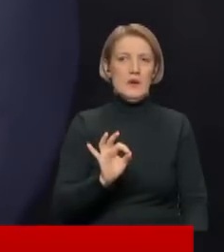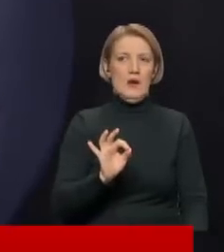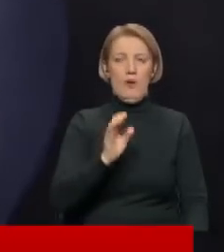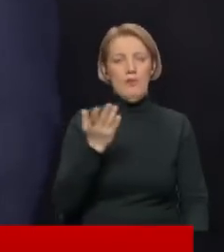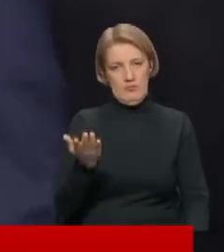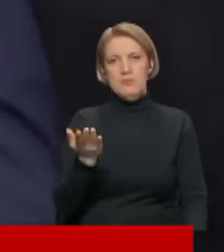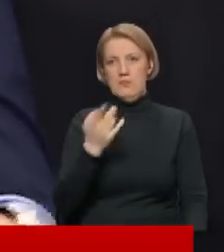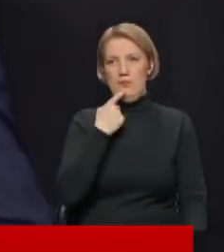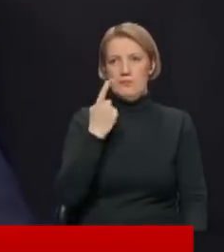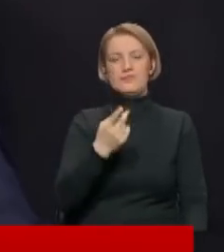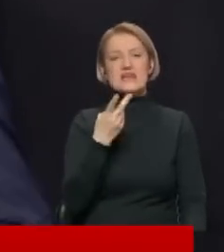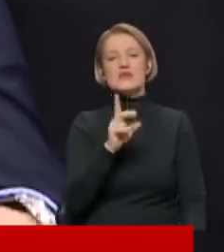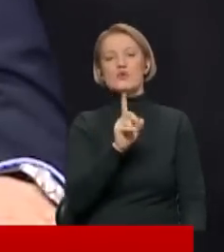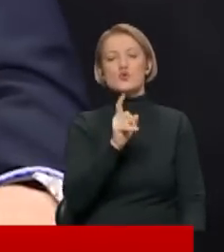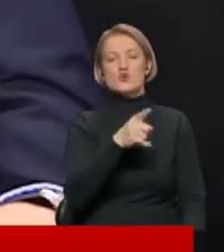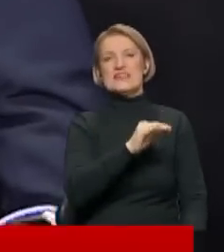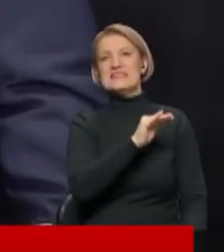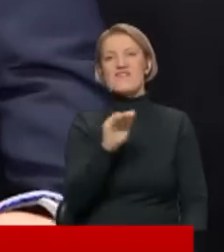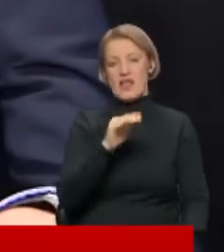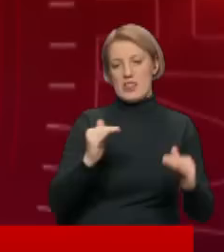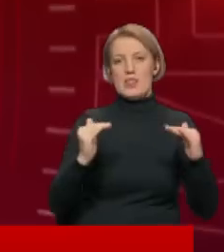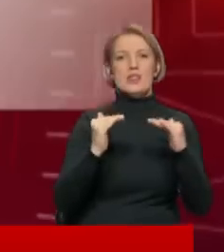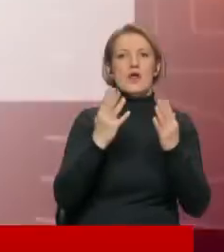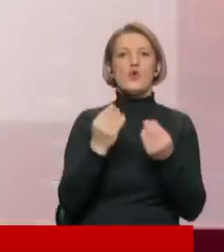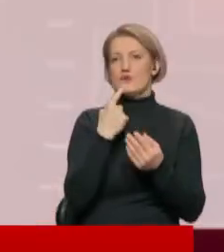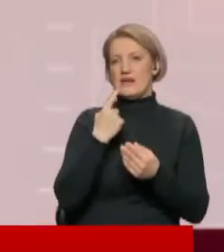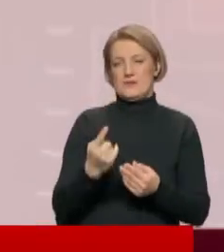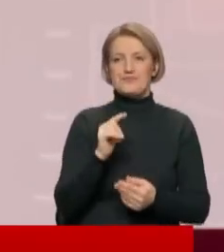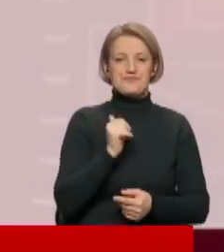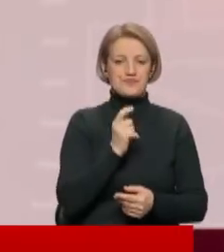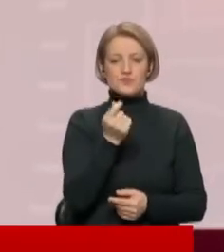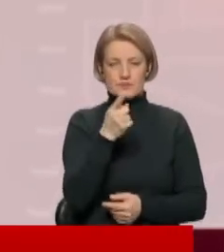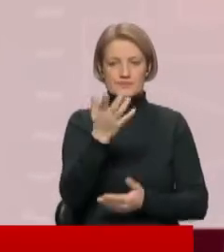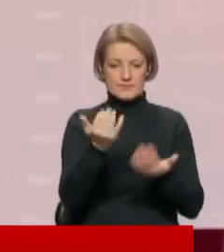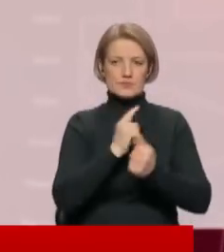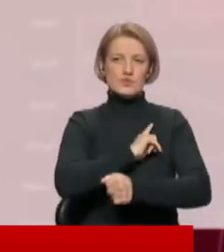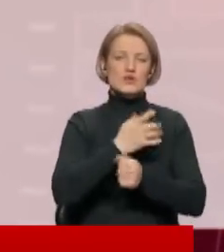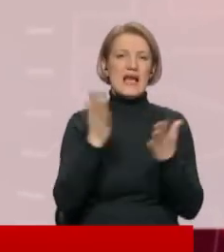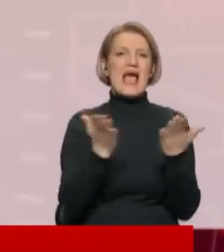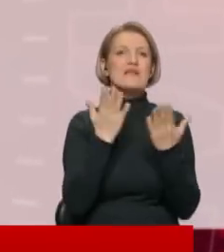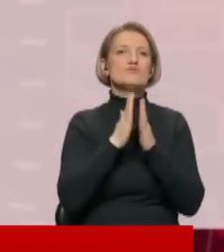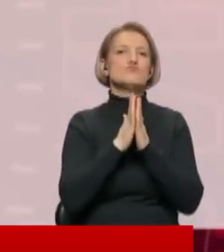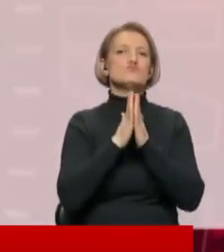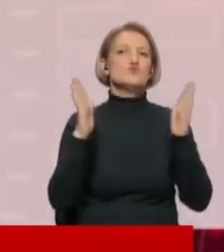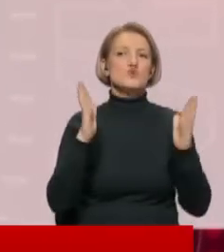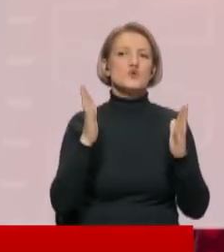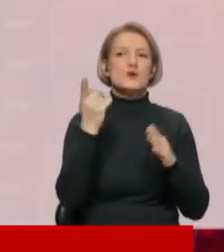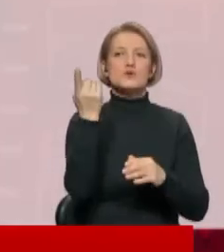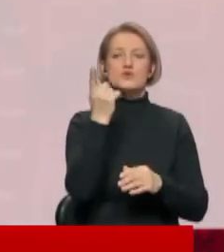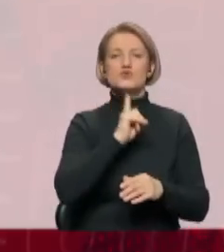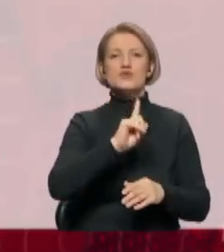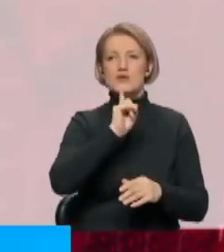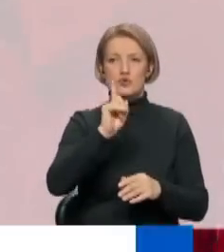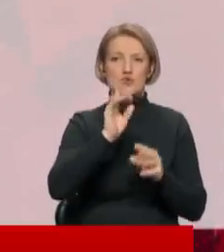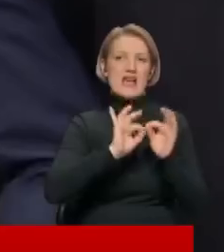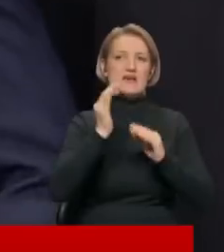ha derdi ki 2013'teki seviyeye denk geldi asgari ücretlinin alım gücünün en büyük belirleyicisi yüzde yüzde